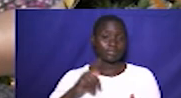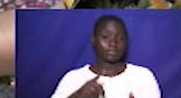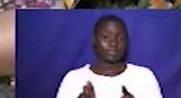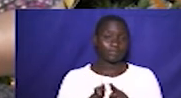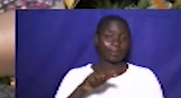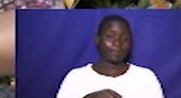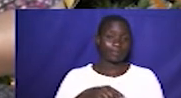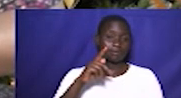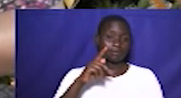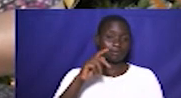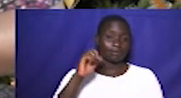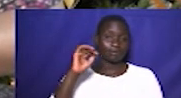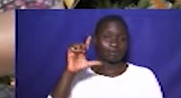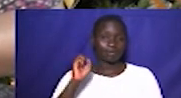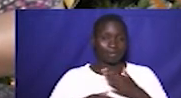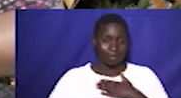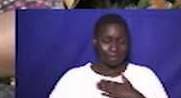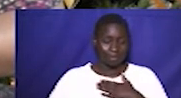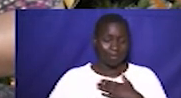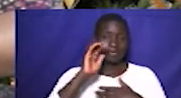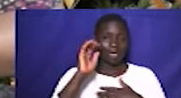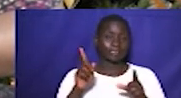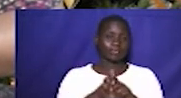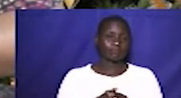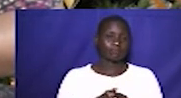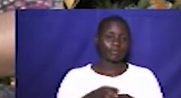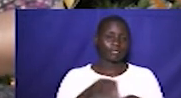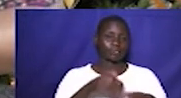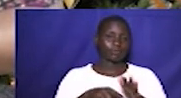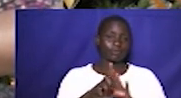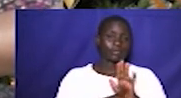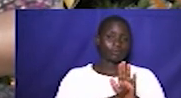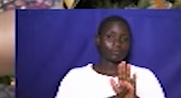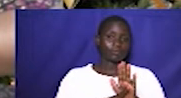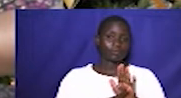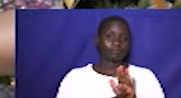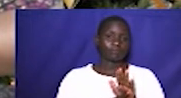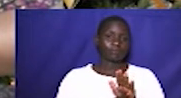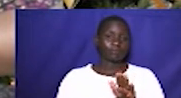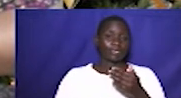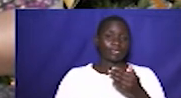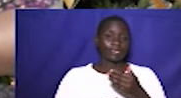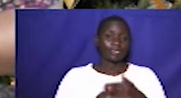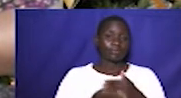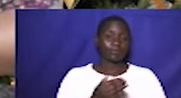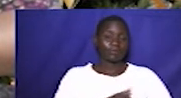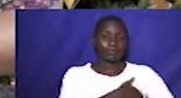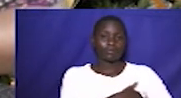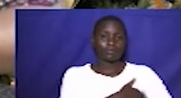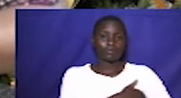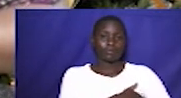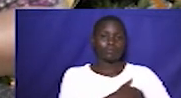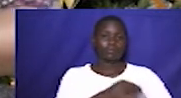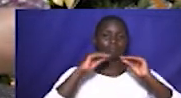Kilonzo boigo nigo aburi ya banto, kwa hene kiabu nangu wati ya bara machikari ya bekire, na boigo kubusegeta aba gambi baga endre koko kosemia,